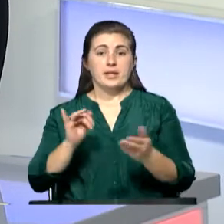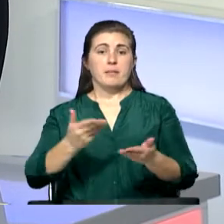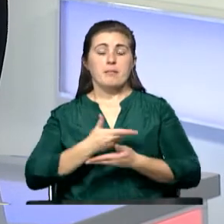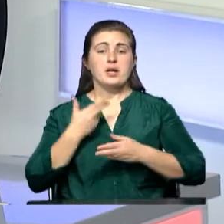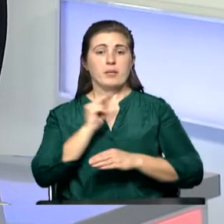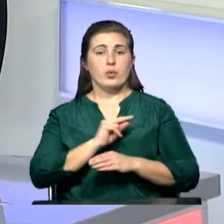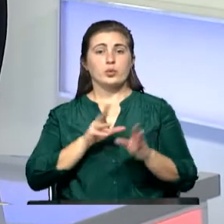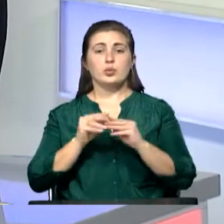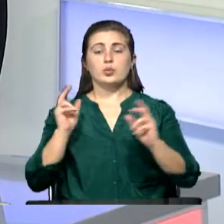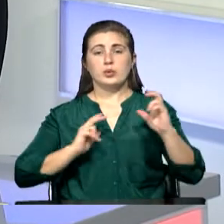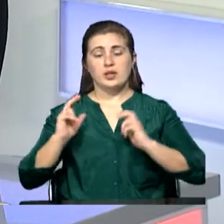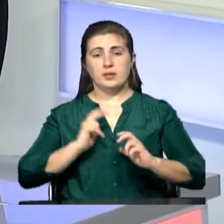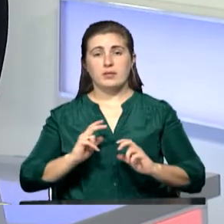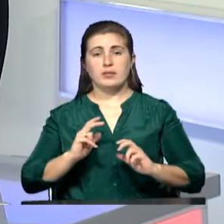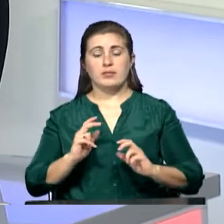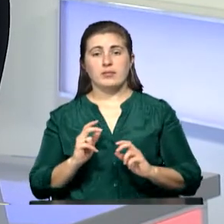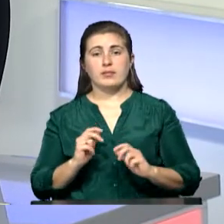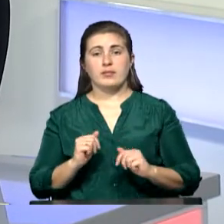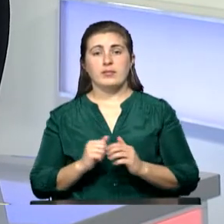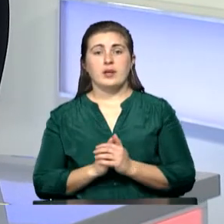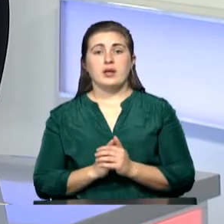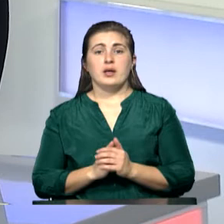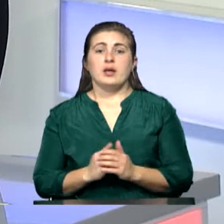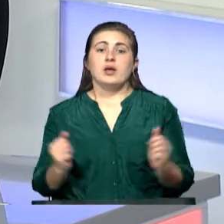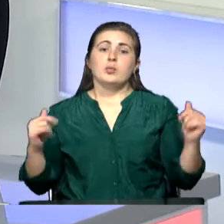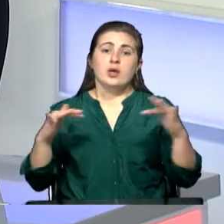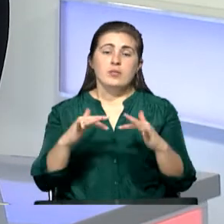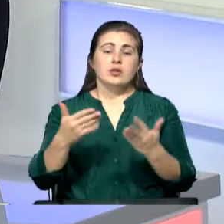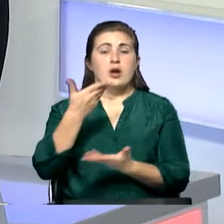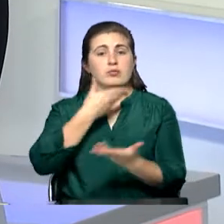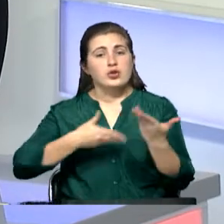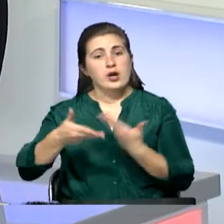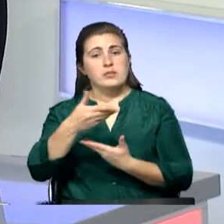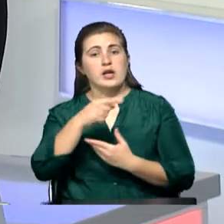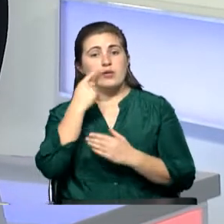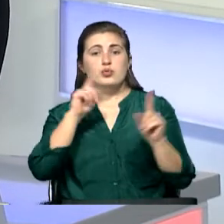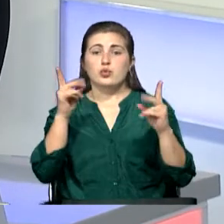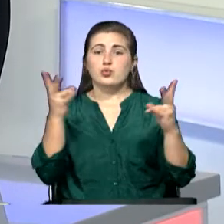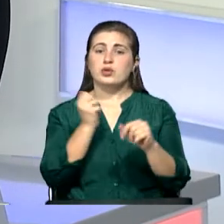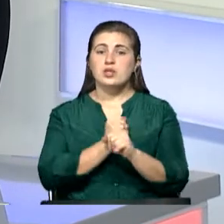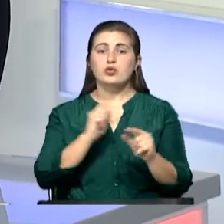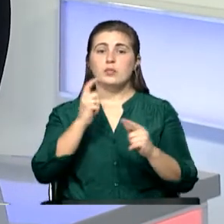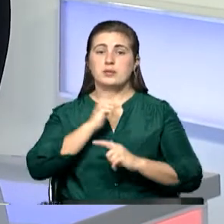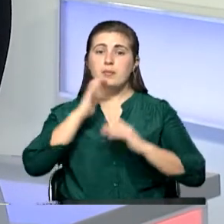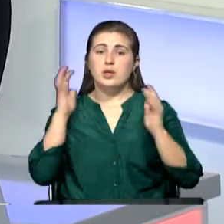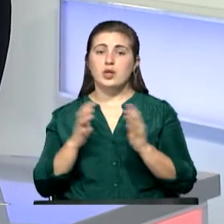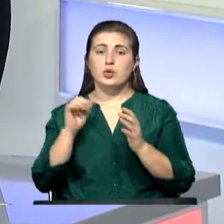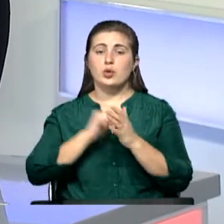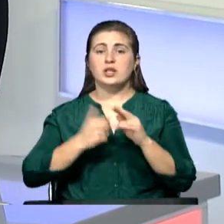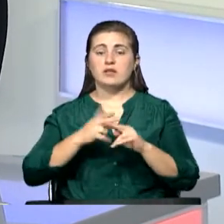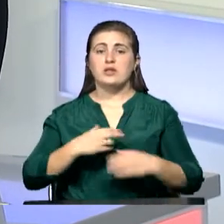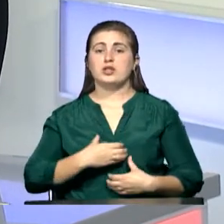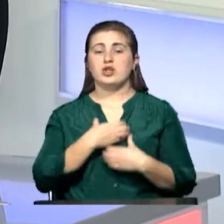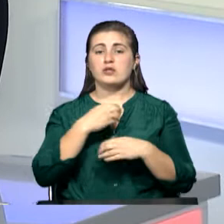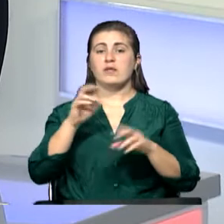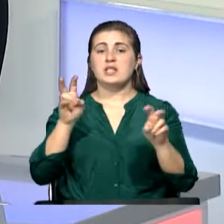работаем с студентами, собираемся, общаемся, говорим о том, что нужно сделать, чтобы уберечь себя от этого страшного